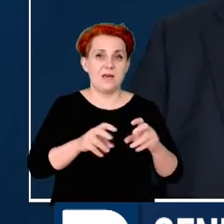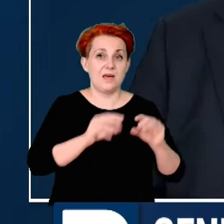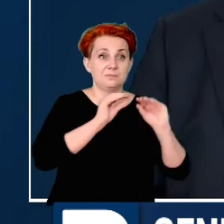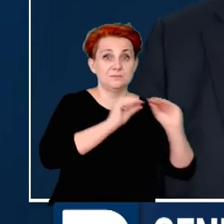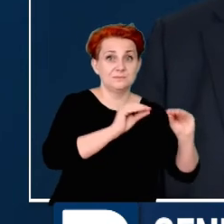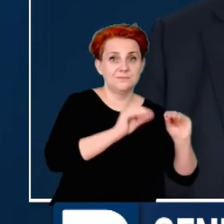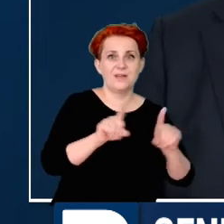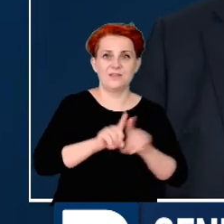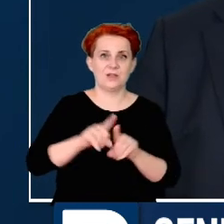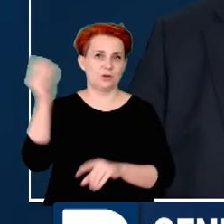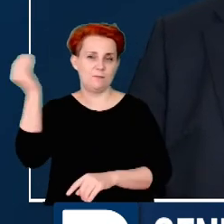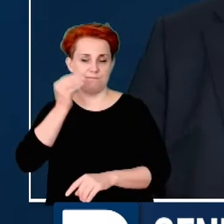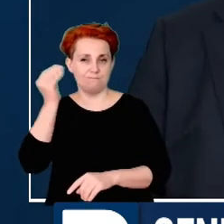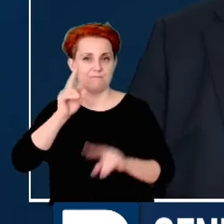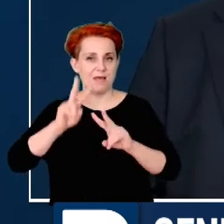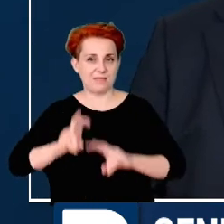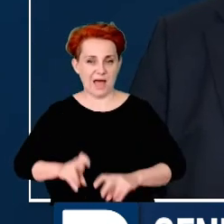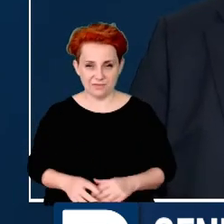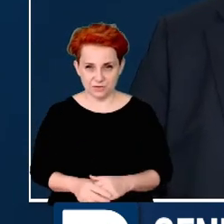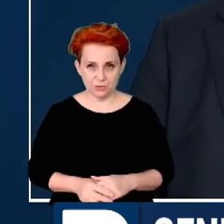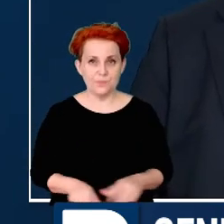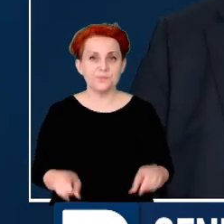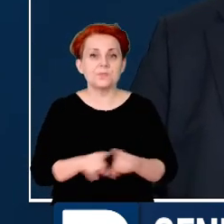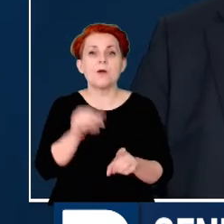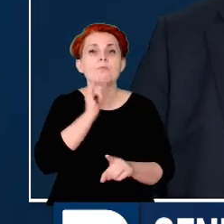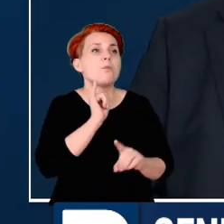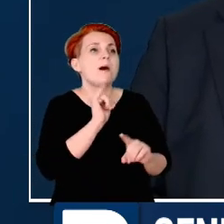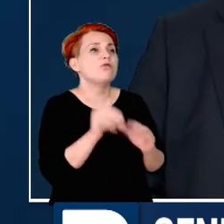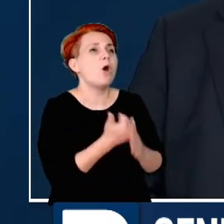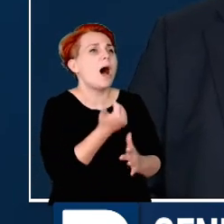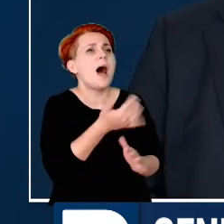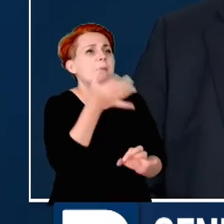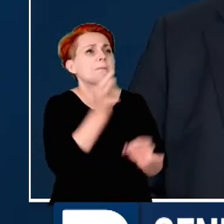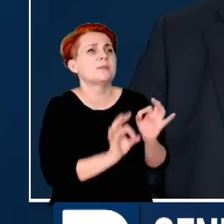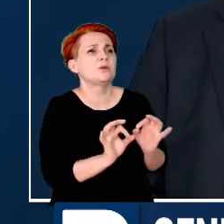badawczym. Próba czegoś nowego, czyli czego dokładnie,